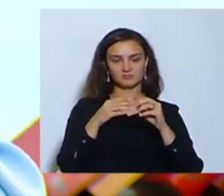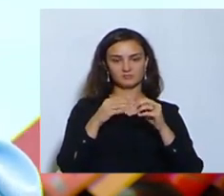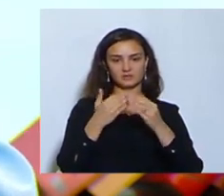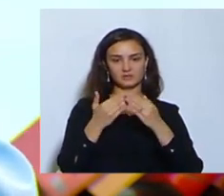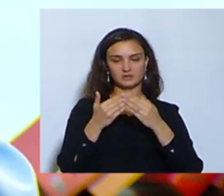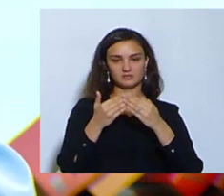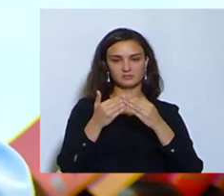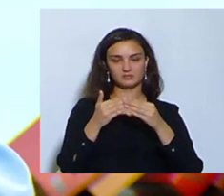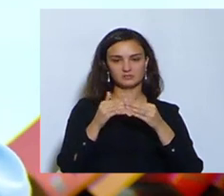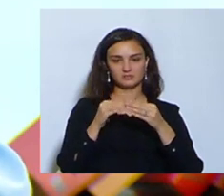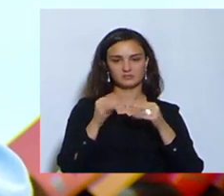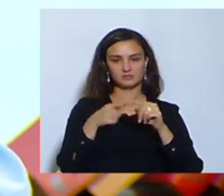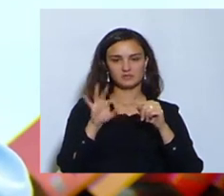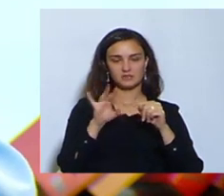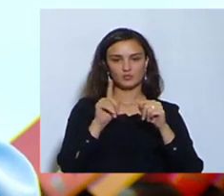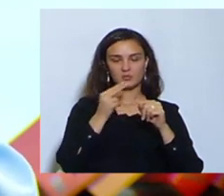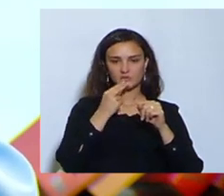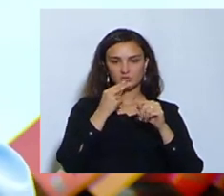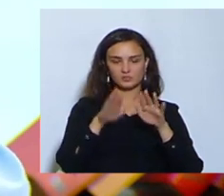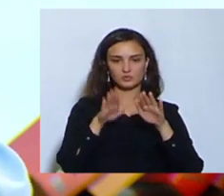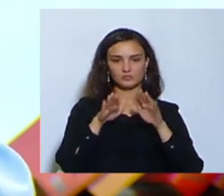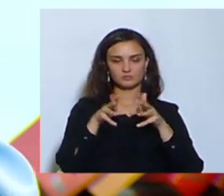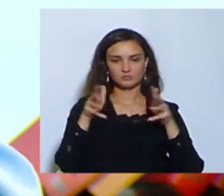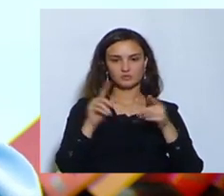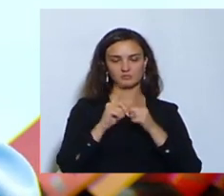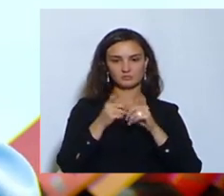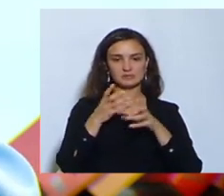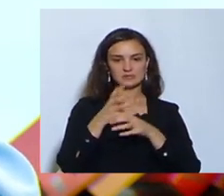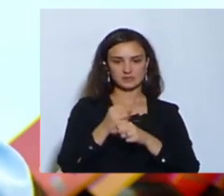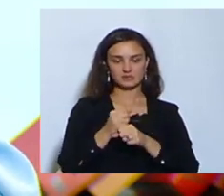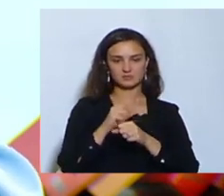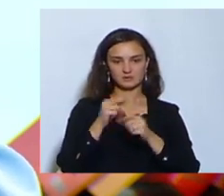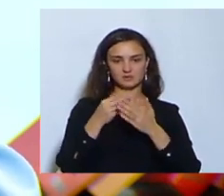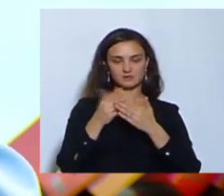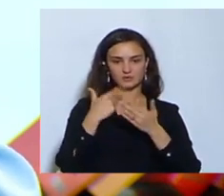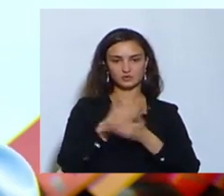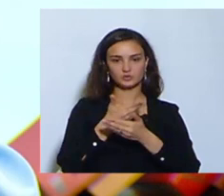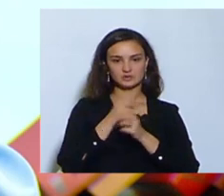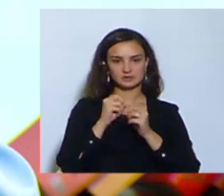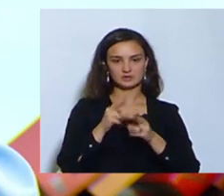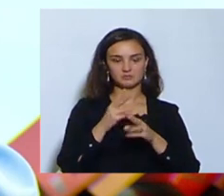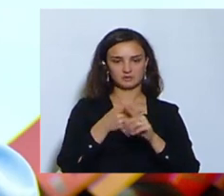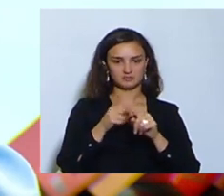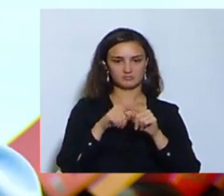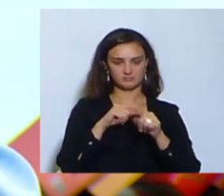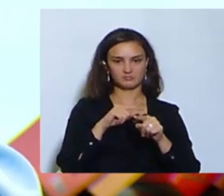თქვათ, იმის გამო, რომ არ ჭამს წონაში, კი არ იმატებს, არამედ იკლებს და თავის სიცოცხლე საფრთხეს